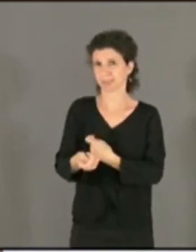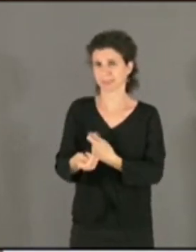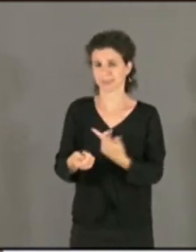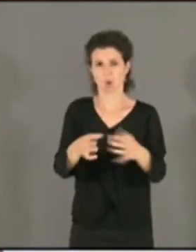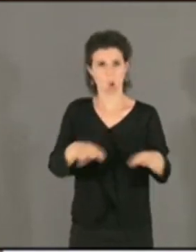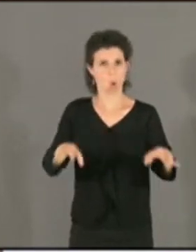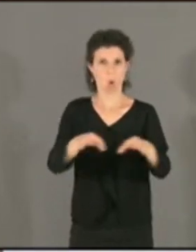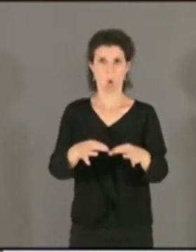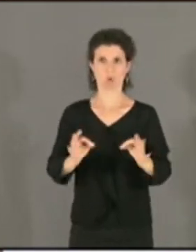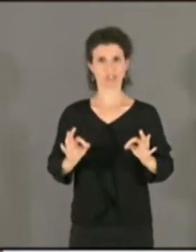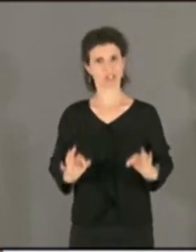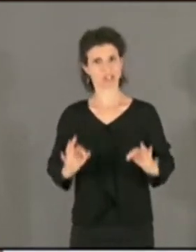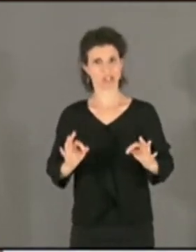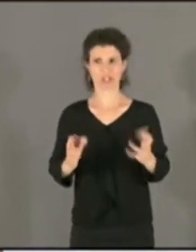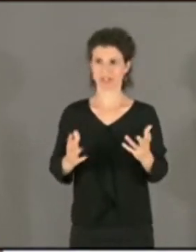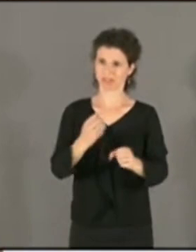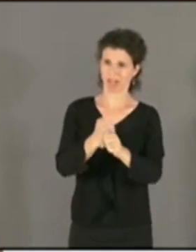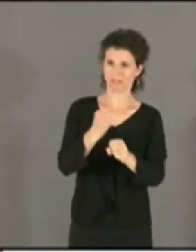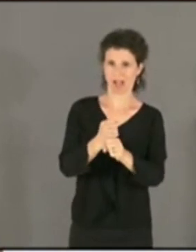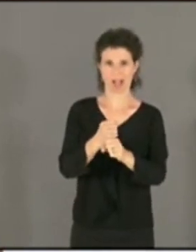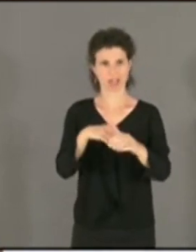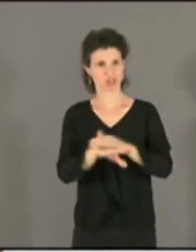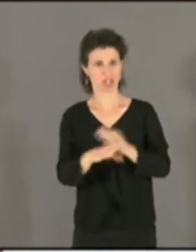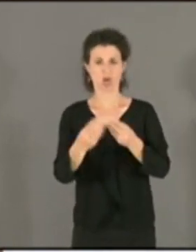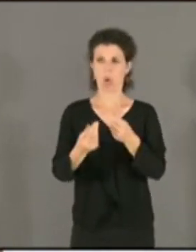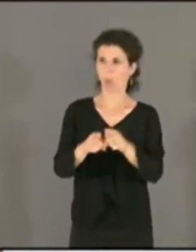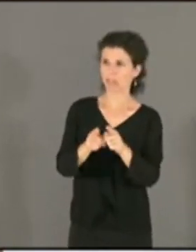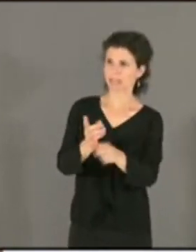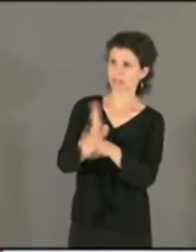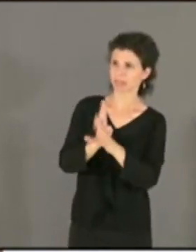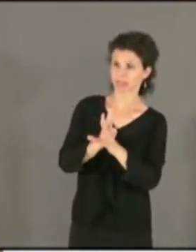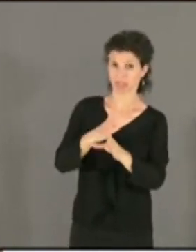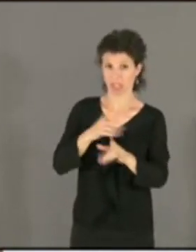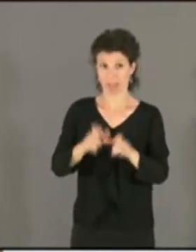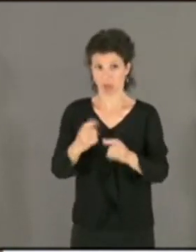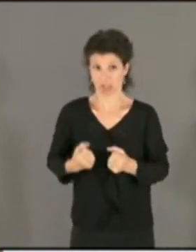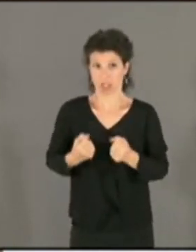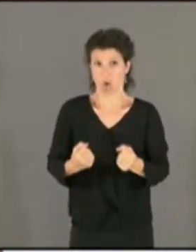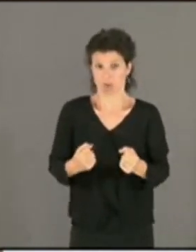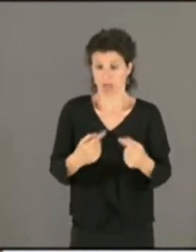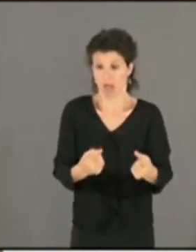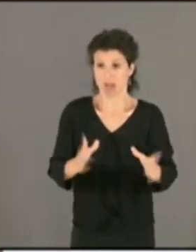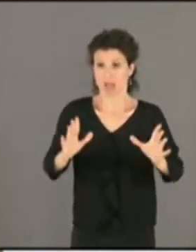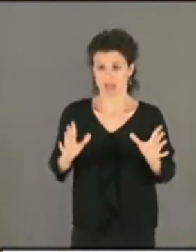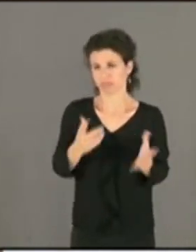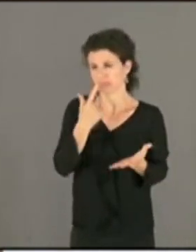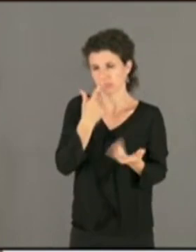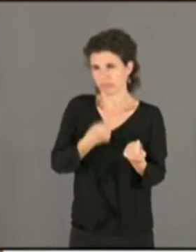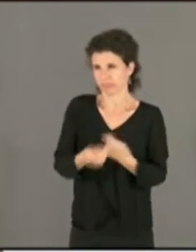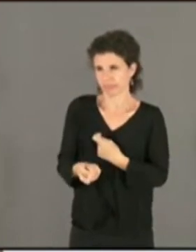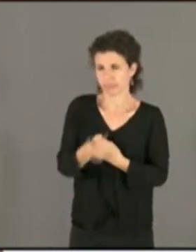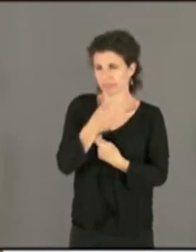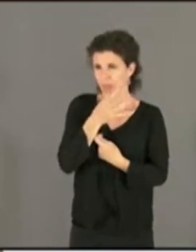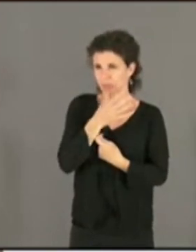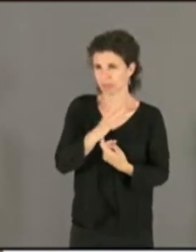tant les policiers que la population qui ose encore s'y rendre. Le ministre de l'Intérieur s'était rendu